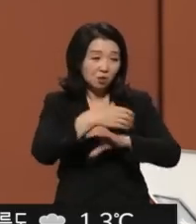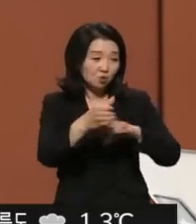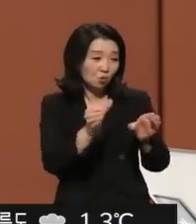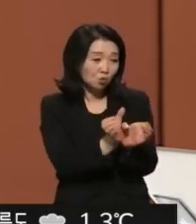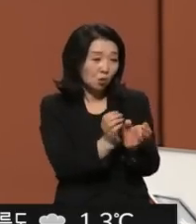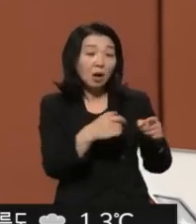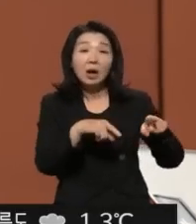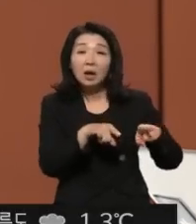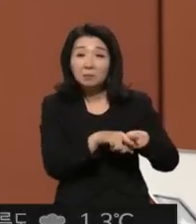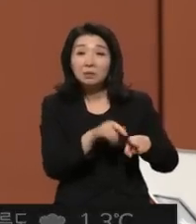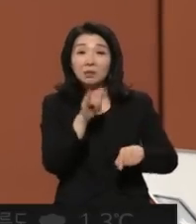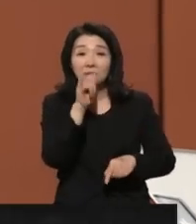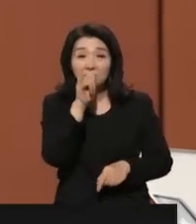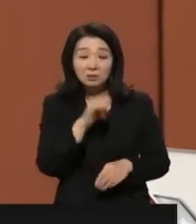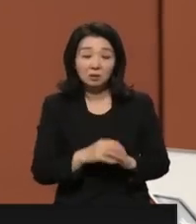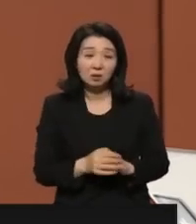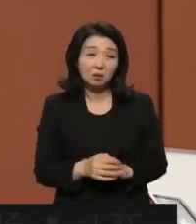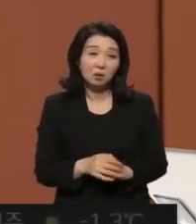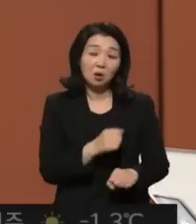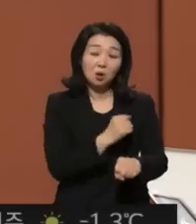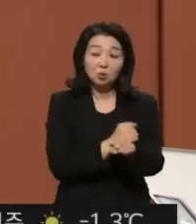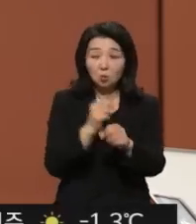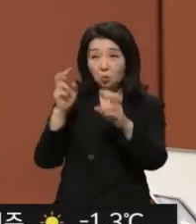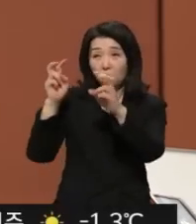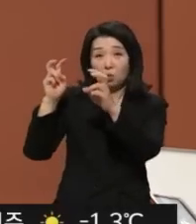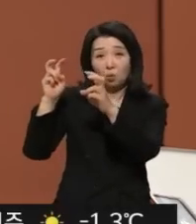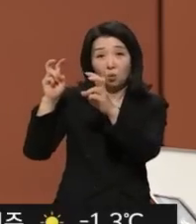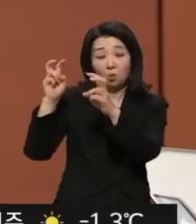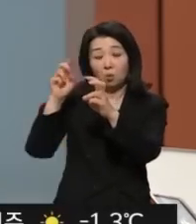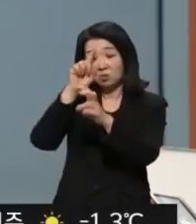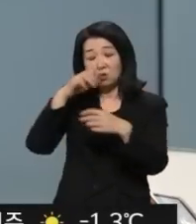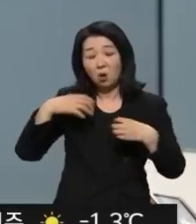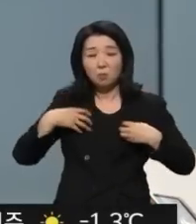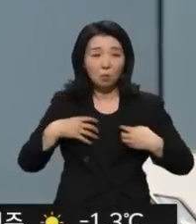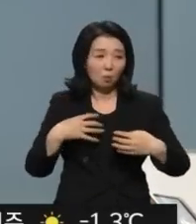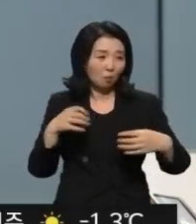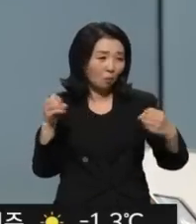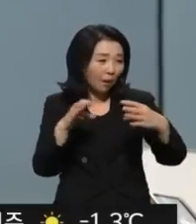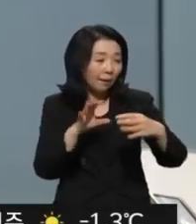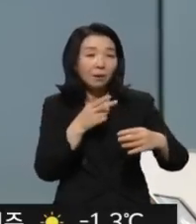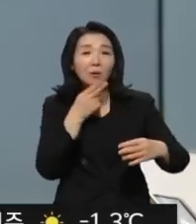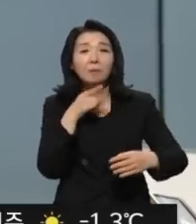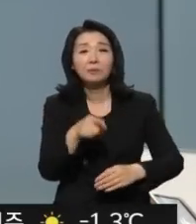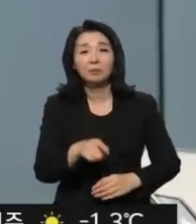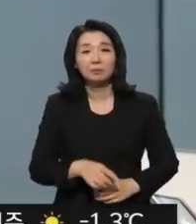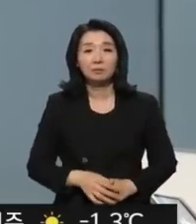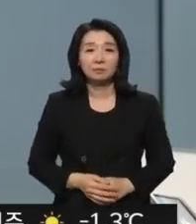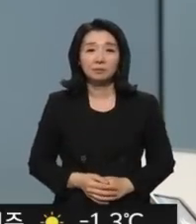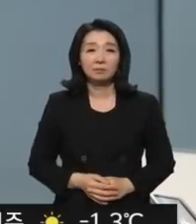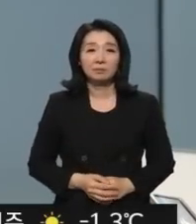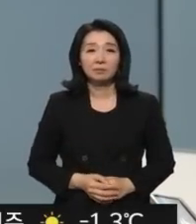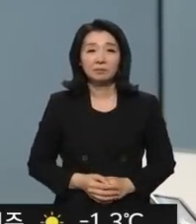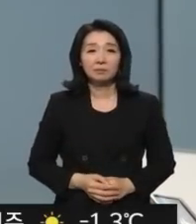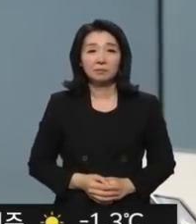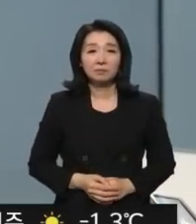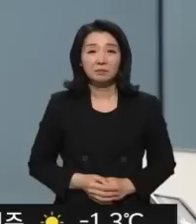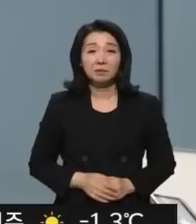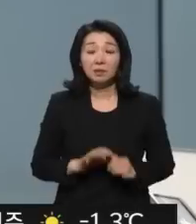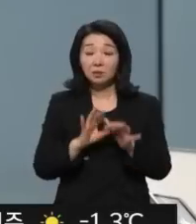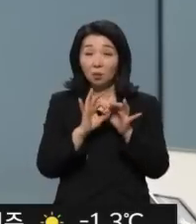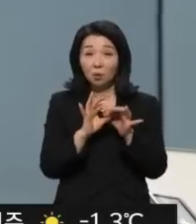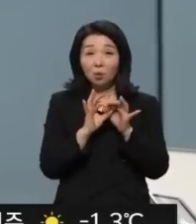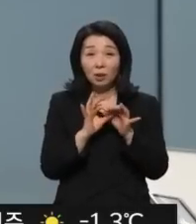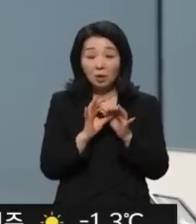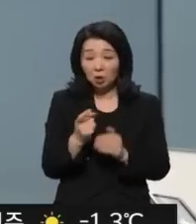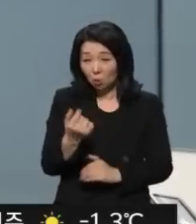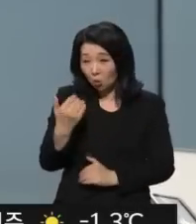나서는 모양이고 뭐 노정 간의 지금 뭐 화해 분위기 또는 대화 분위기는 전혀 지금 형성되지 않고 있습니다. 자, 관련해서